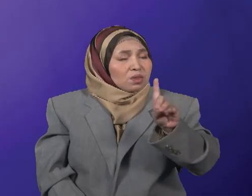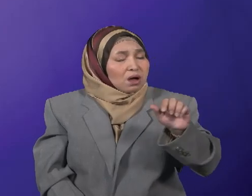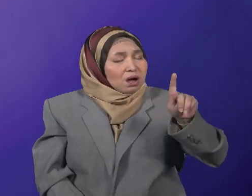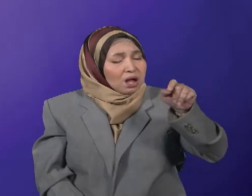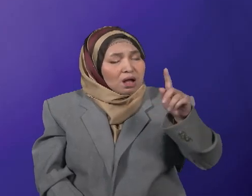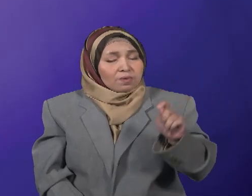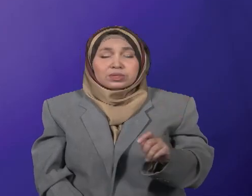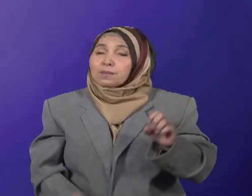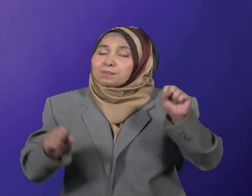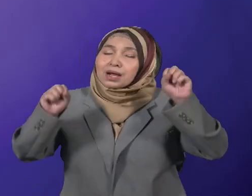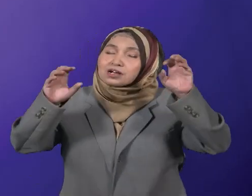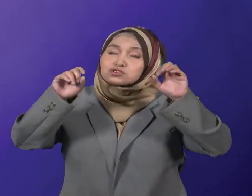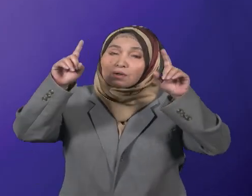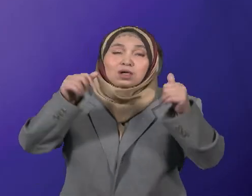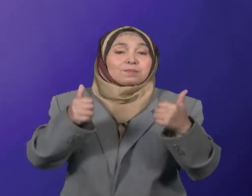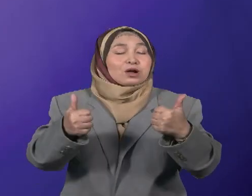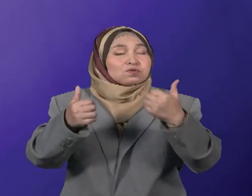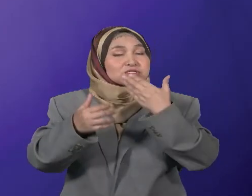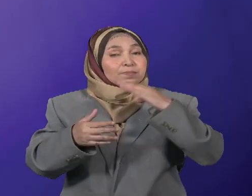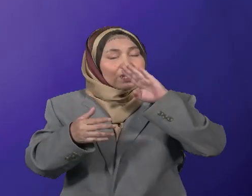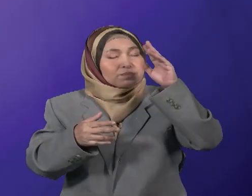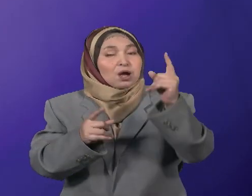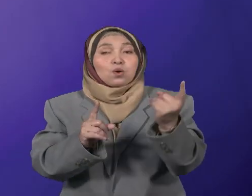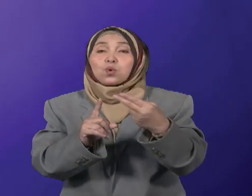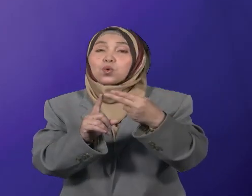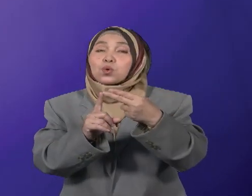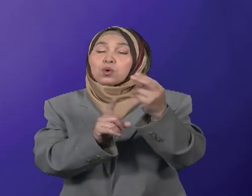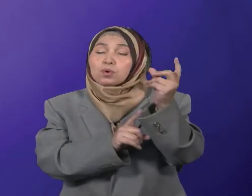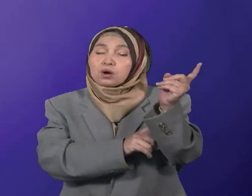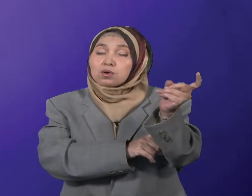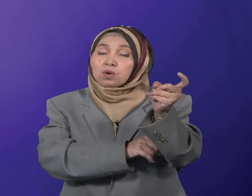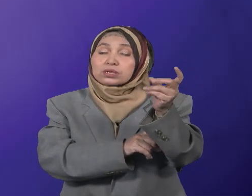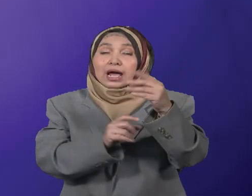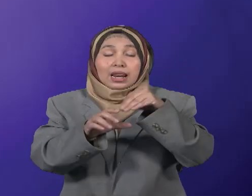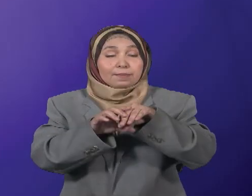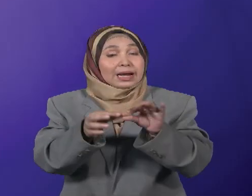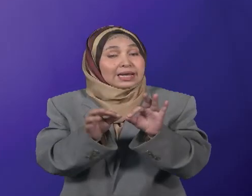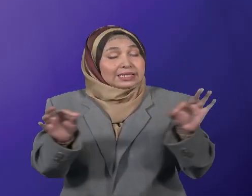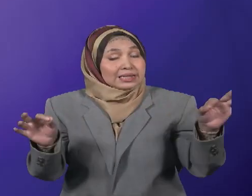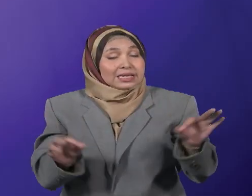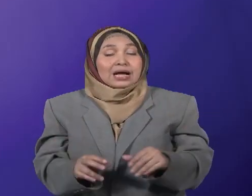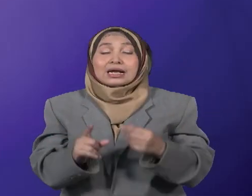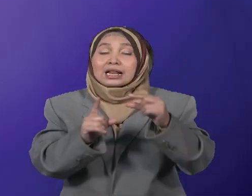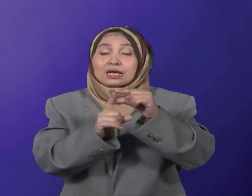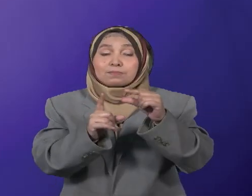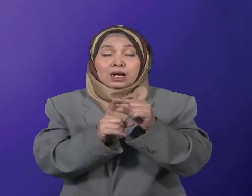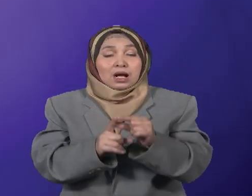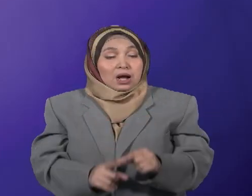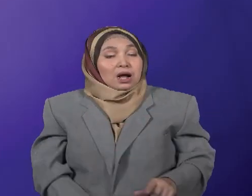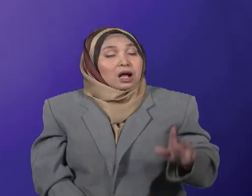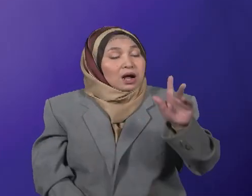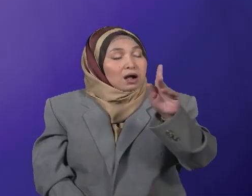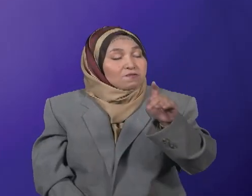الصدقات. Masya Allah, bagus. Alhamdulillah, huruf ra. Satu lagi huruf ra dalam ayat ni, kalimah apa? Kafarin. Tipis ke